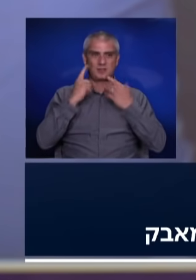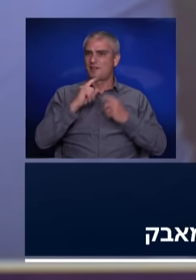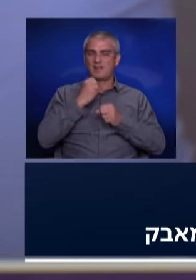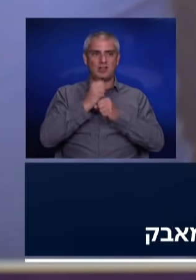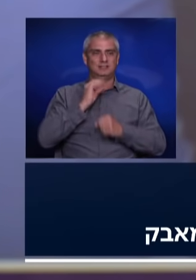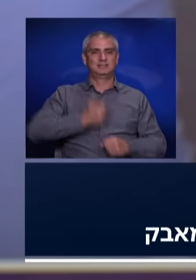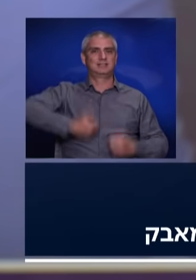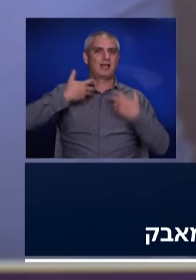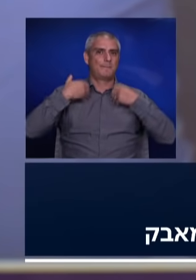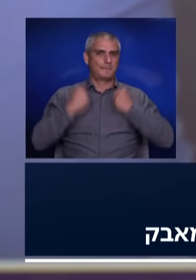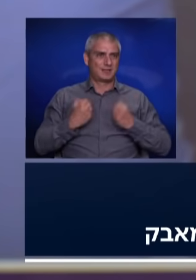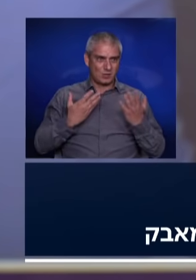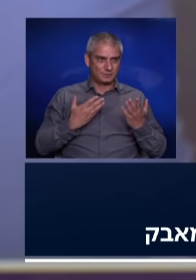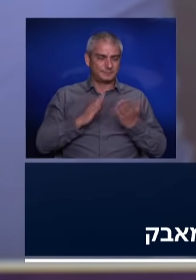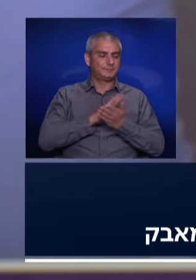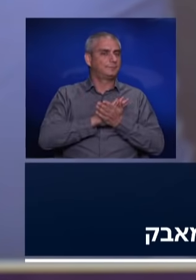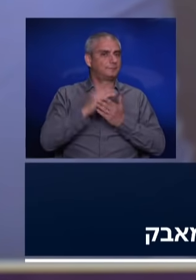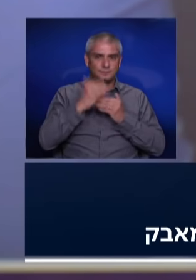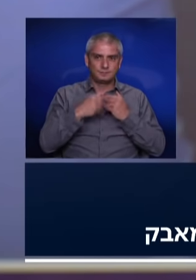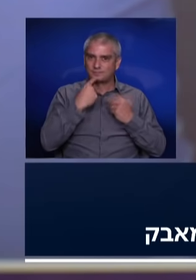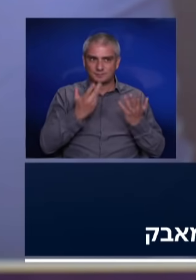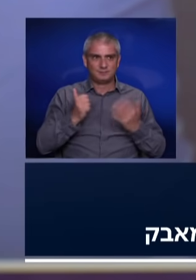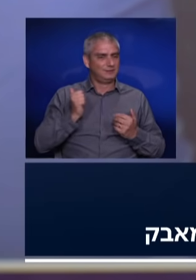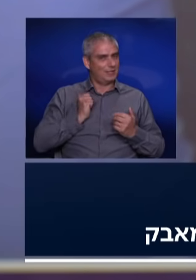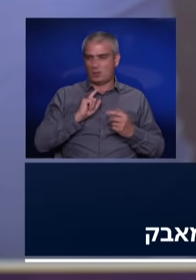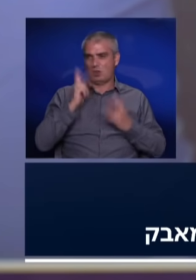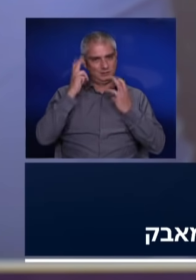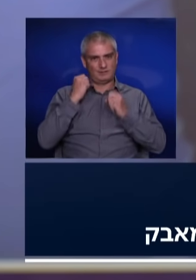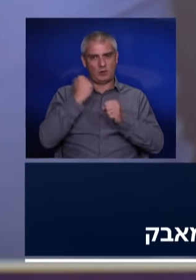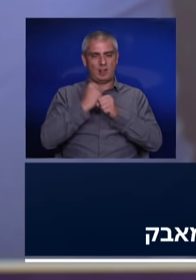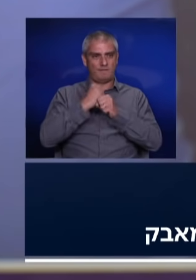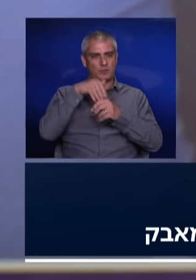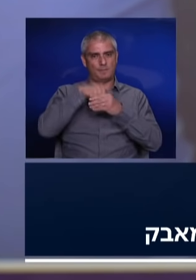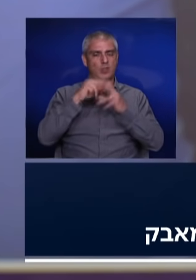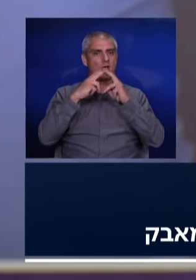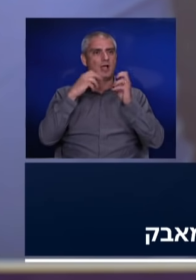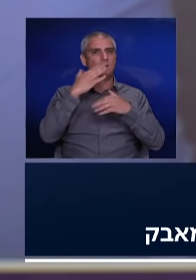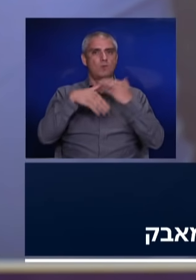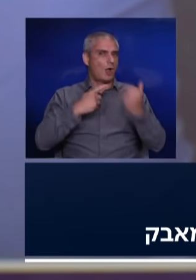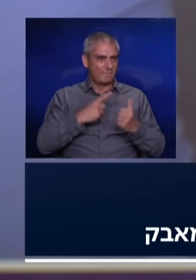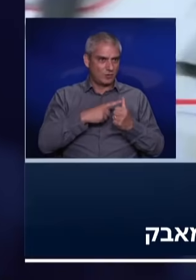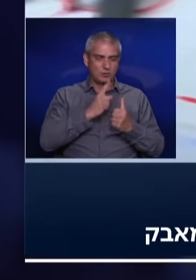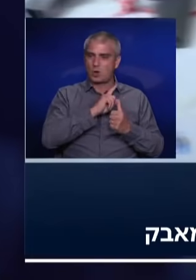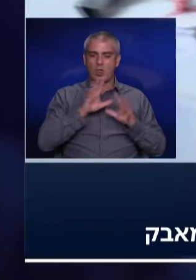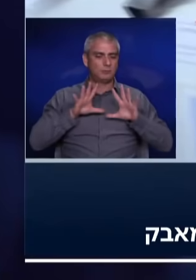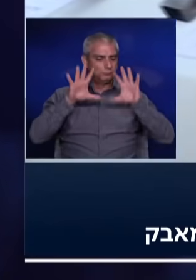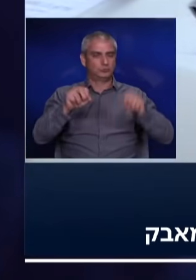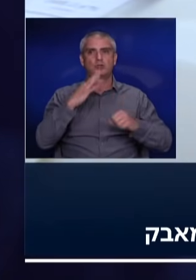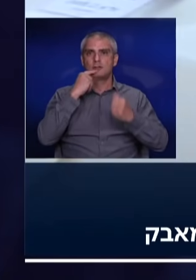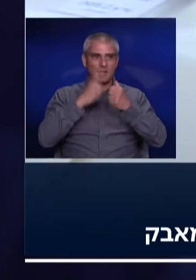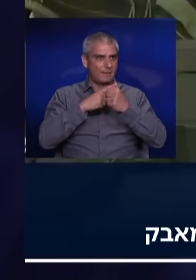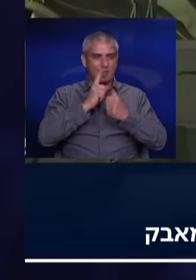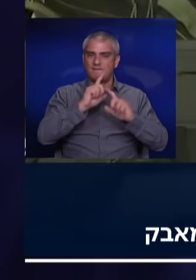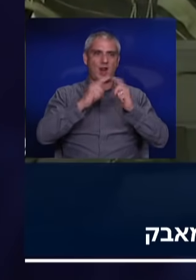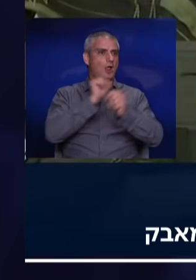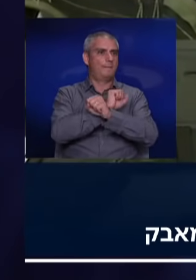שר הביטחון. בשורה התחתונה אני אגיד לך, צה"ל לא צפוי לפעול בערים המעורבות, לא פשיטות ברמלה ולא